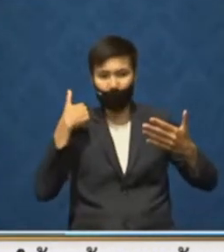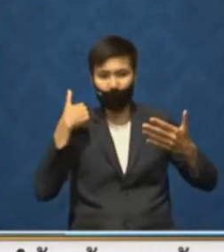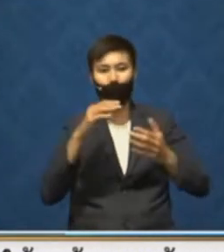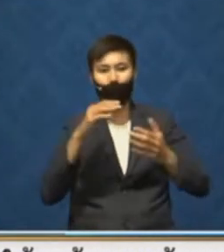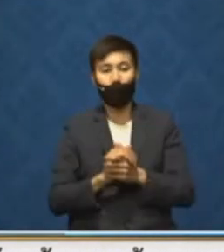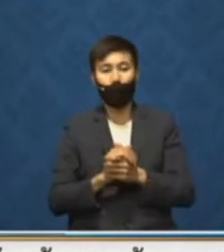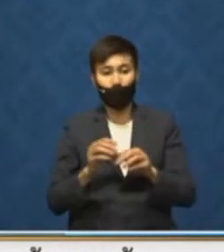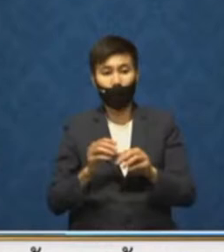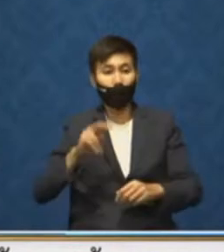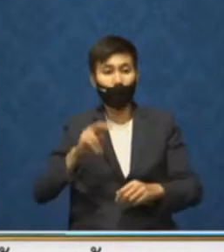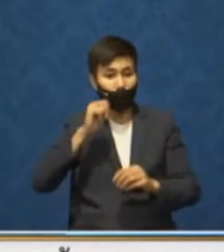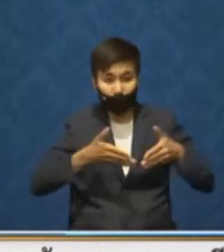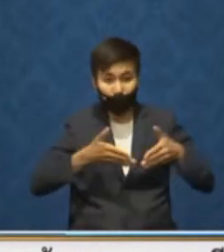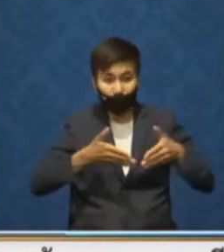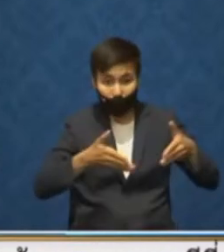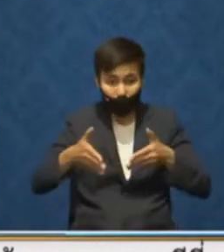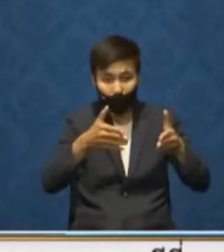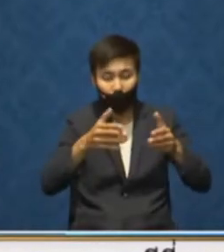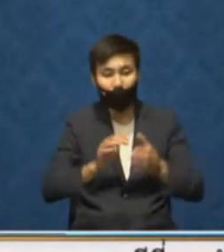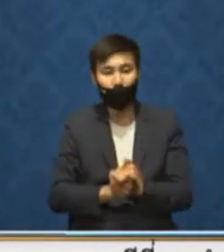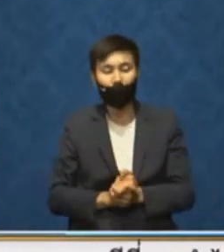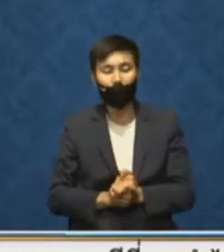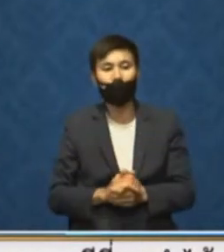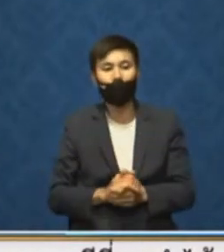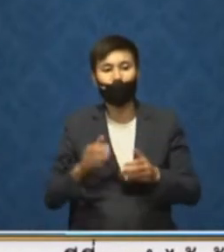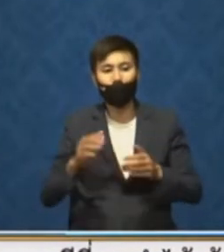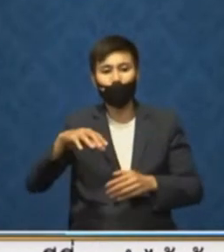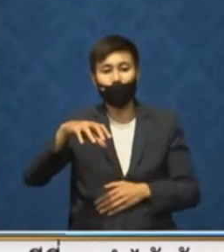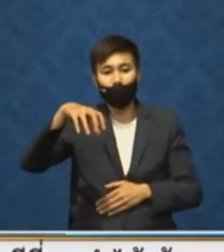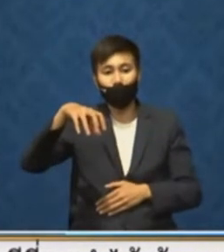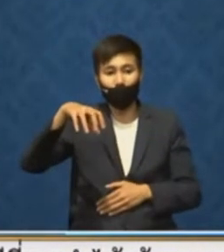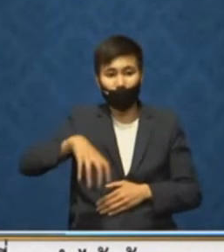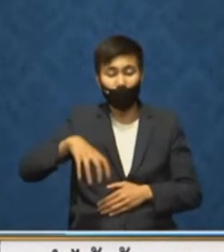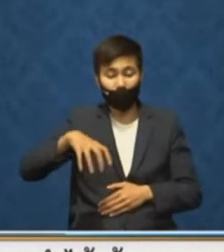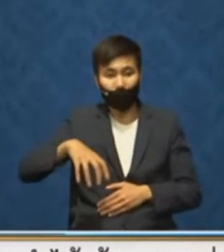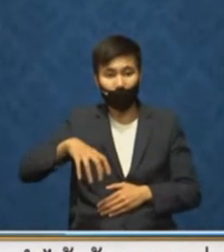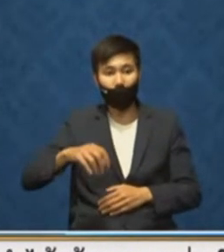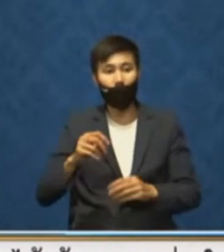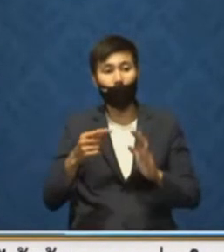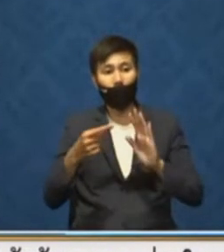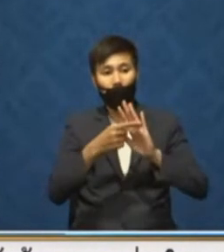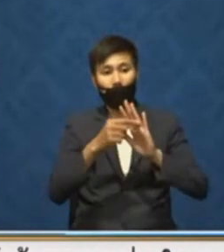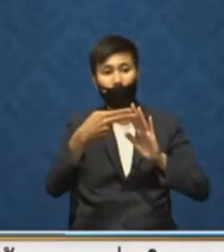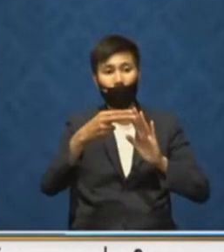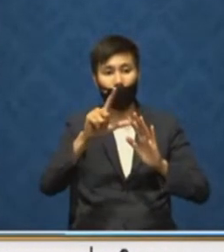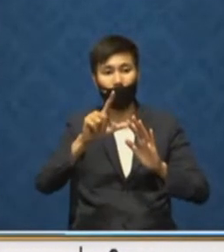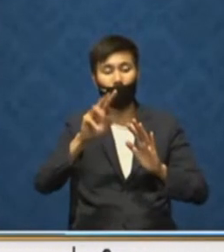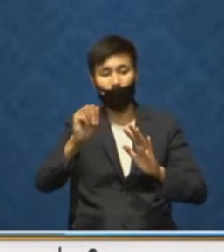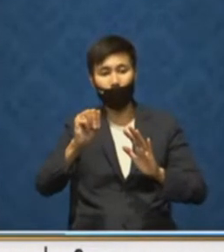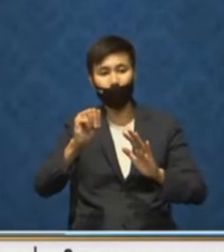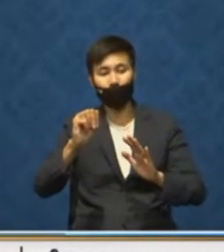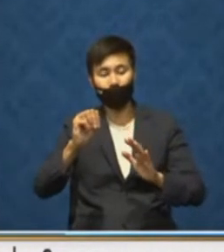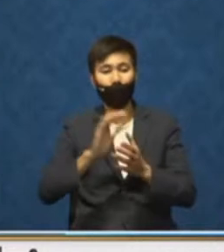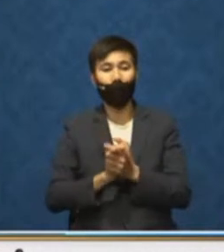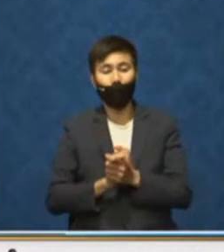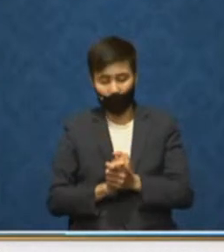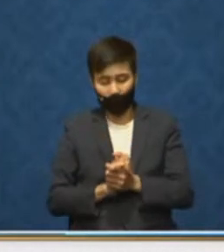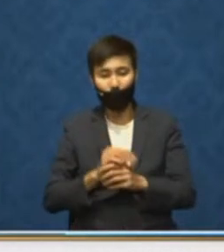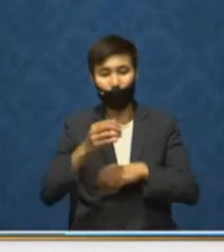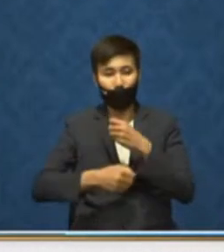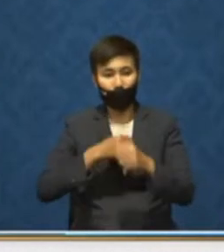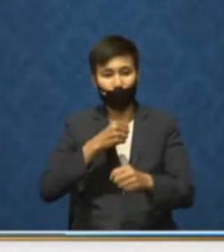เพิ่มภาพการขนส่งทางทะเลท่าเรือแหลมฉบังระยะที่ 3ส่งถึงบาทECไปเที่ยวไปทั่วโลกจะประกันในปี 6 8